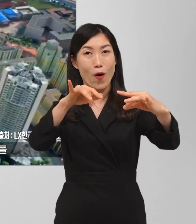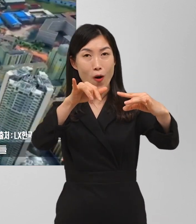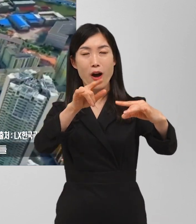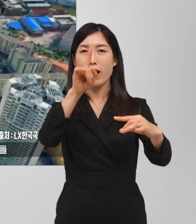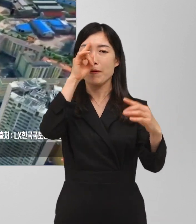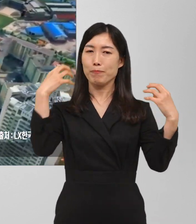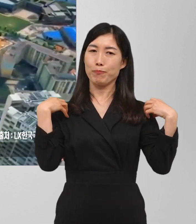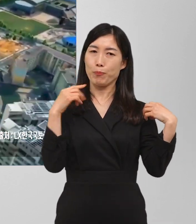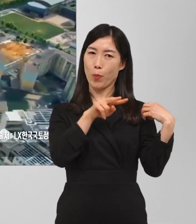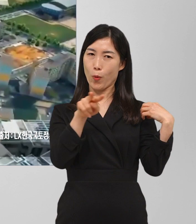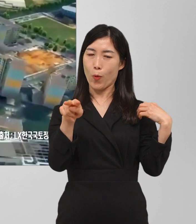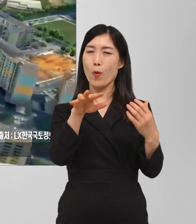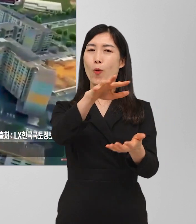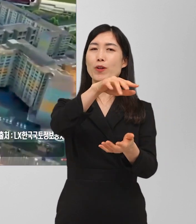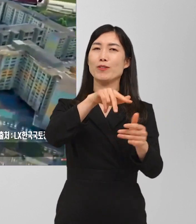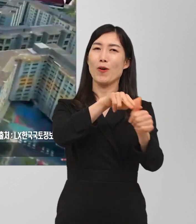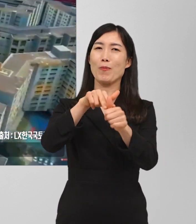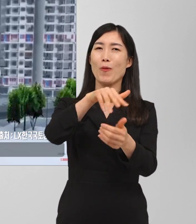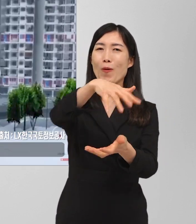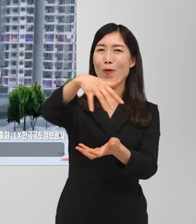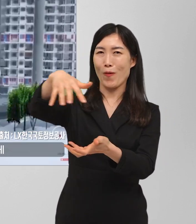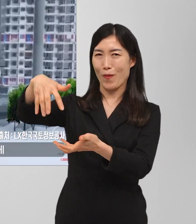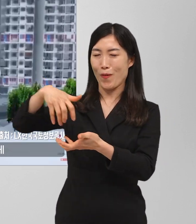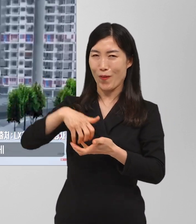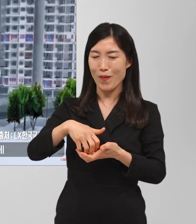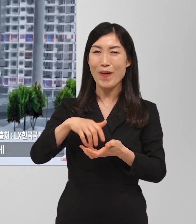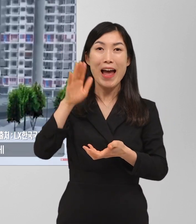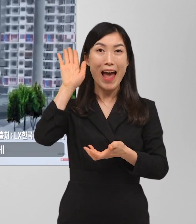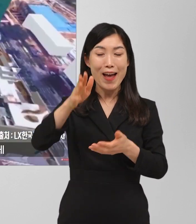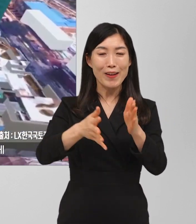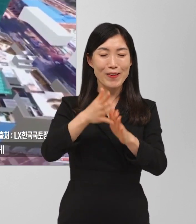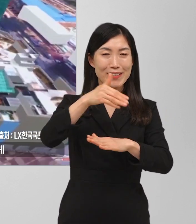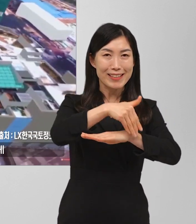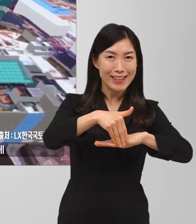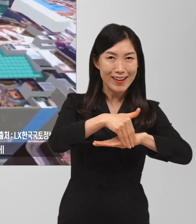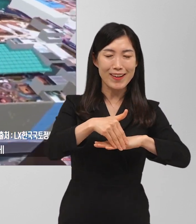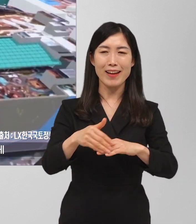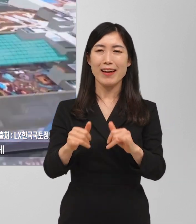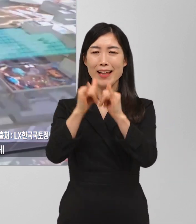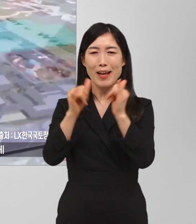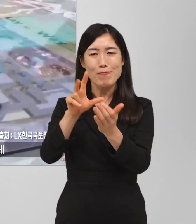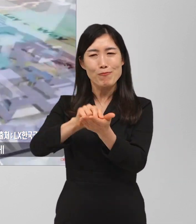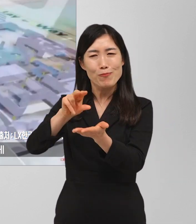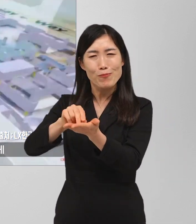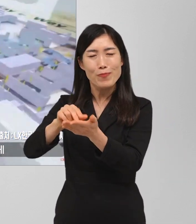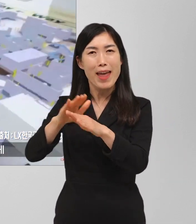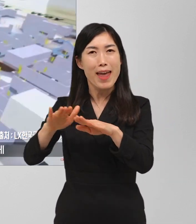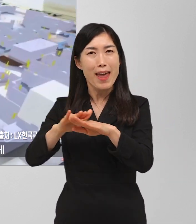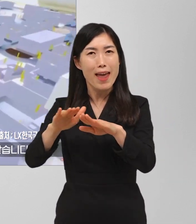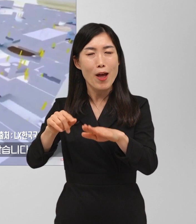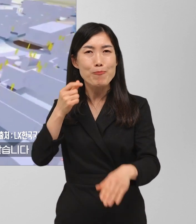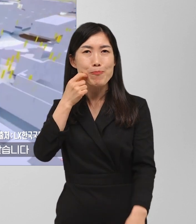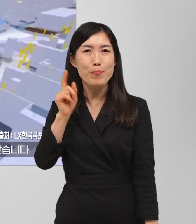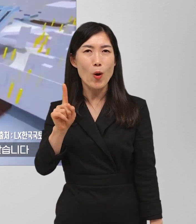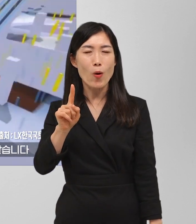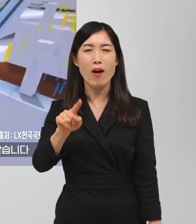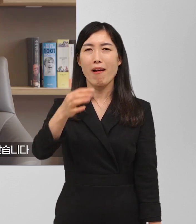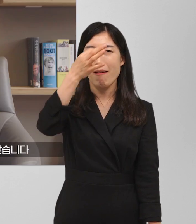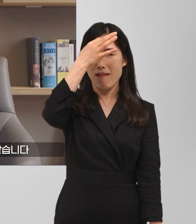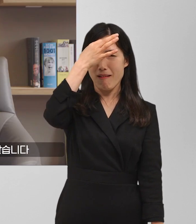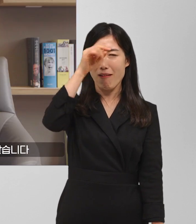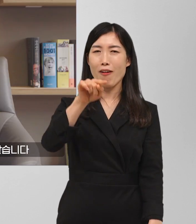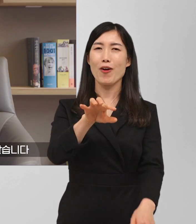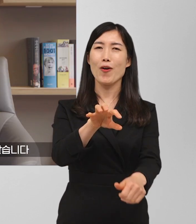바이오 정보들, 국가에서는 이 모든 것들을 토대로 해서 도시의 정책이라든가 사회 문제점들까지 해소를 하는데 이 기술들을 활용을